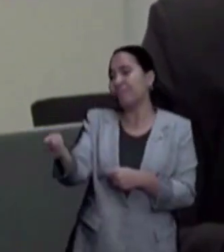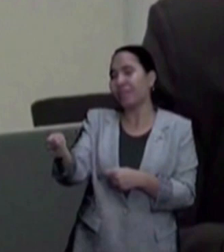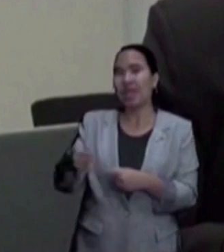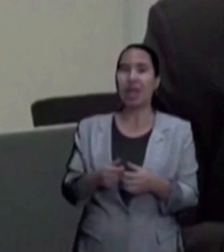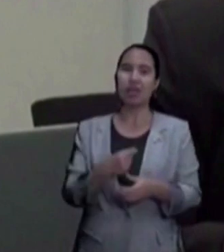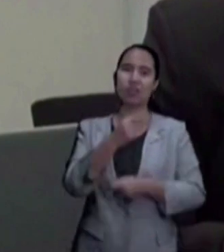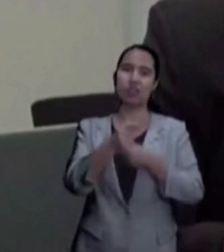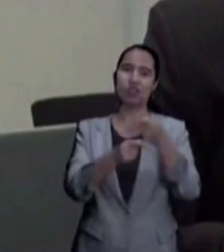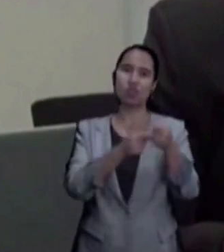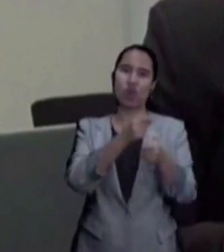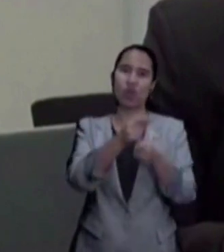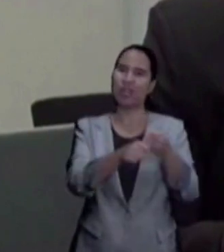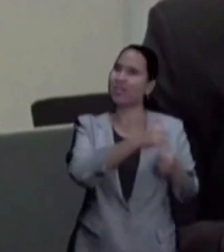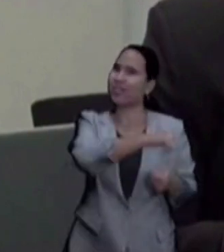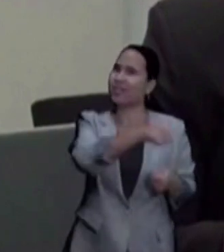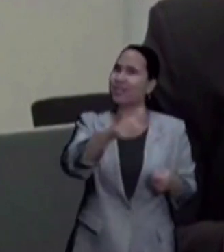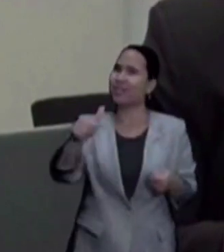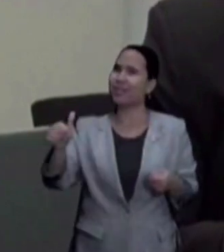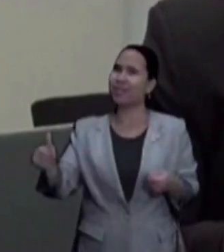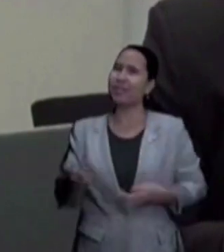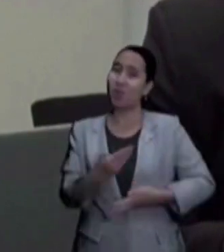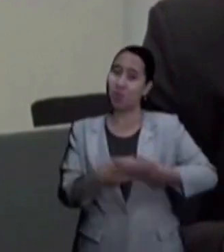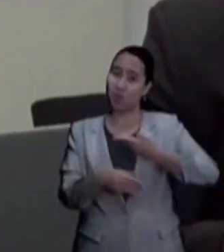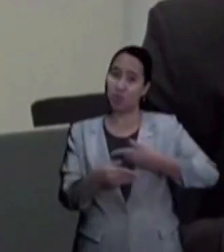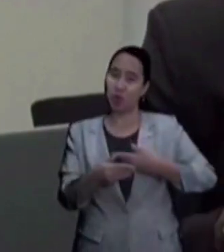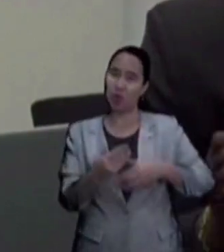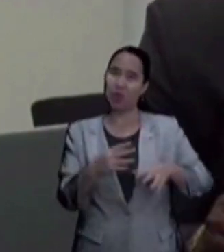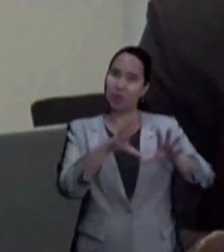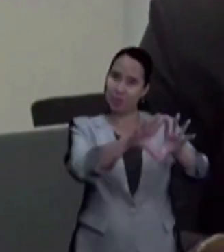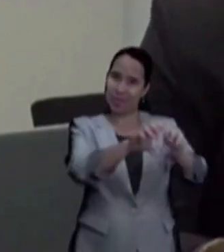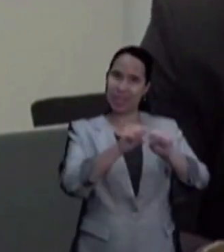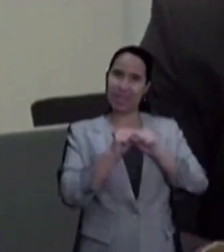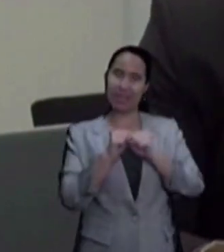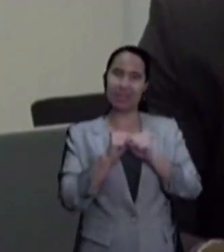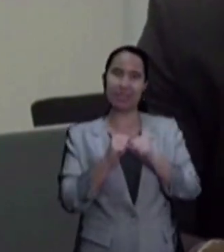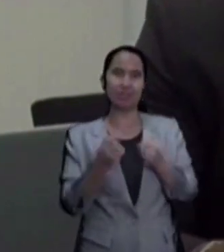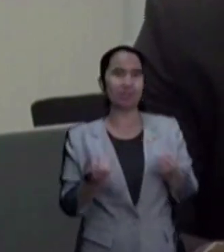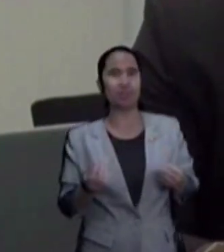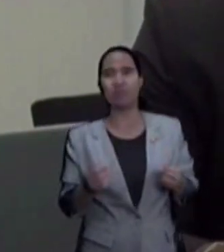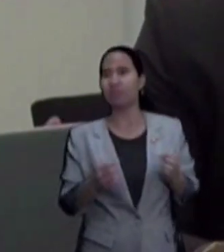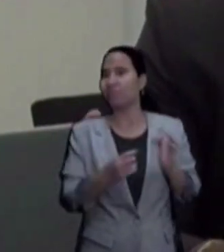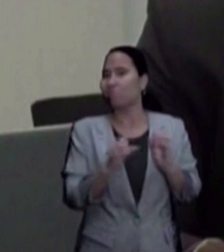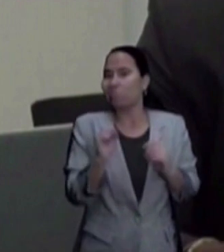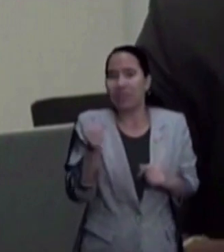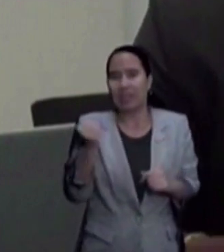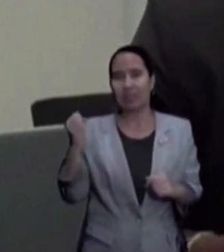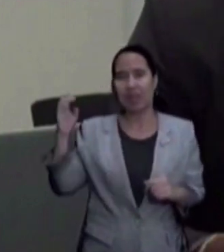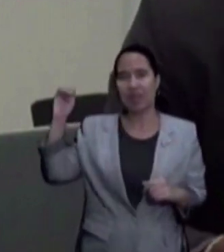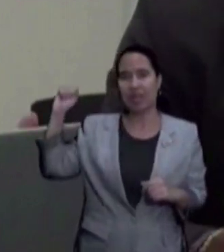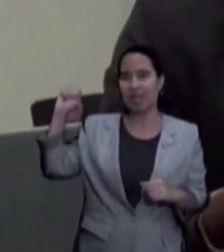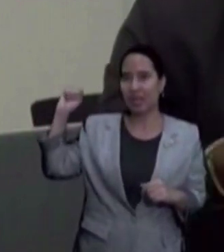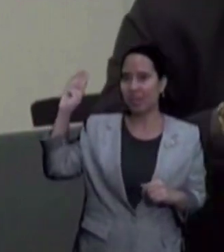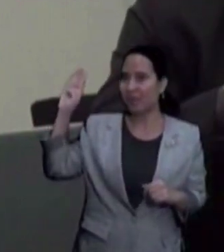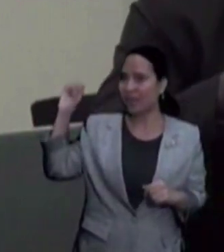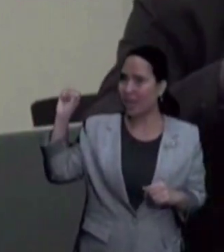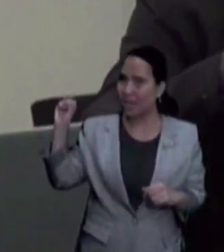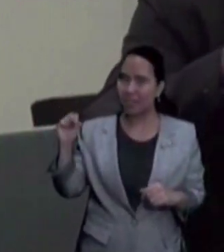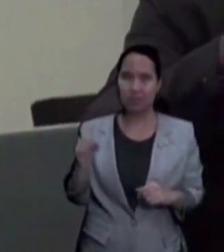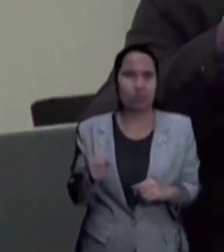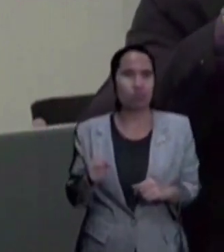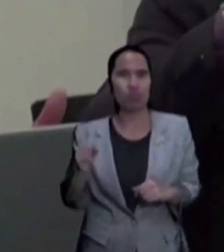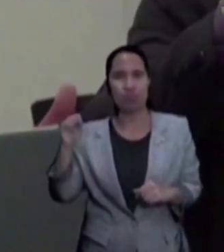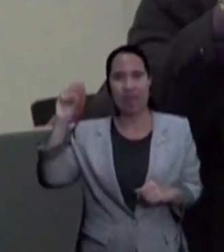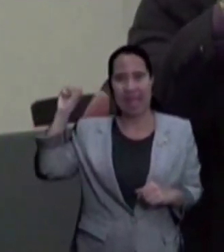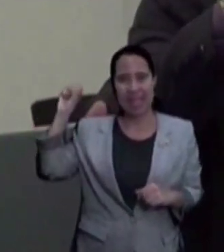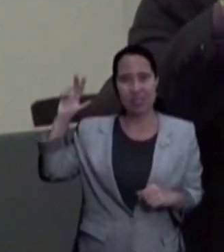ervoor moeten zorgen dat ieder bereikt wordt, of het nou via de helpdesk is van EBS, via de helpdesk is van SUM, de